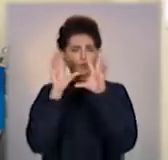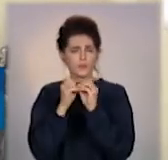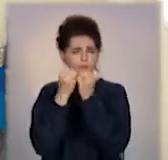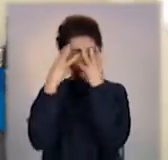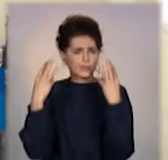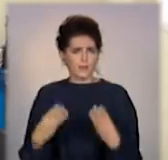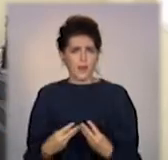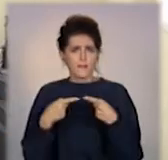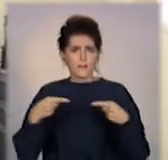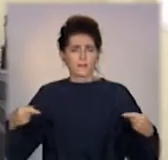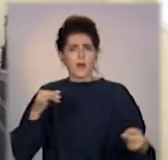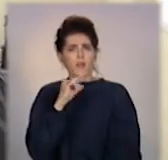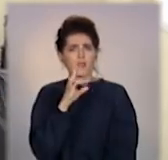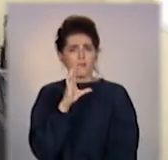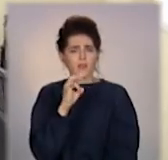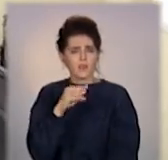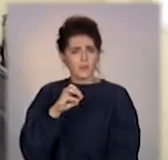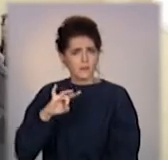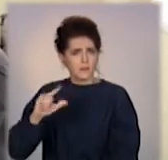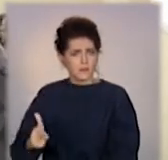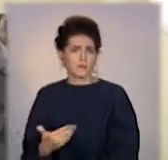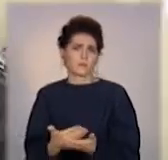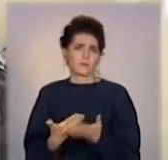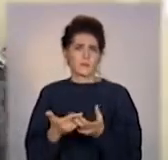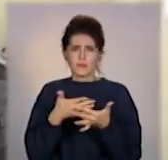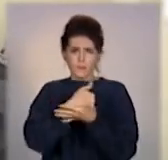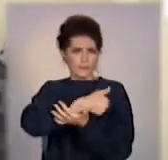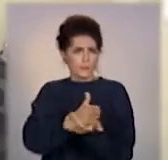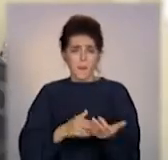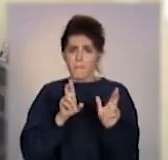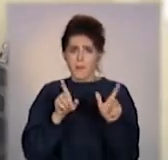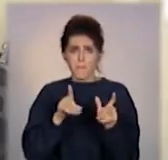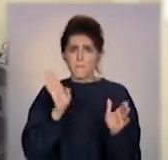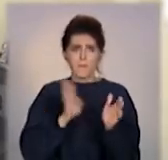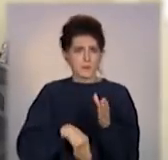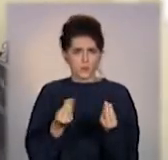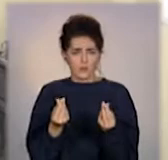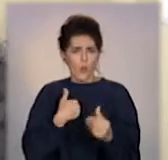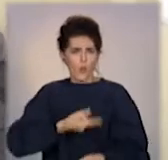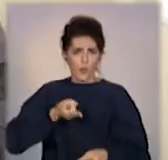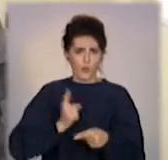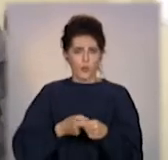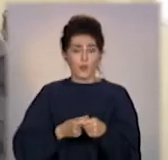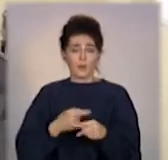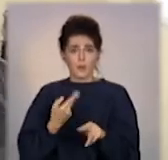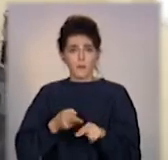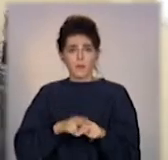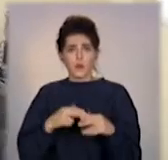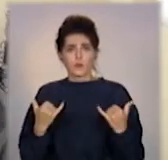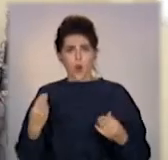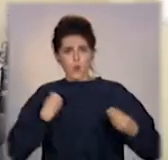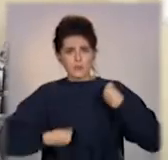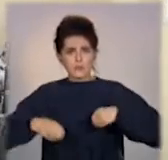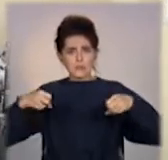плані інвентаря, все, то есть на вищому рівні. Без денег, увы, никак. Например,